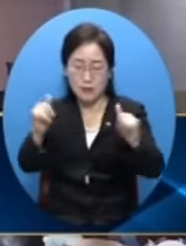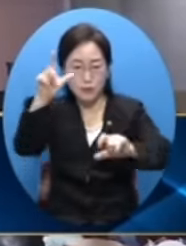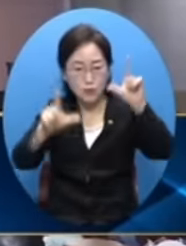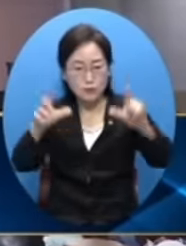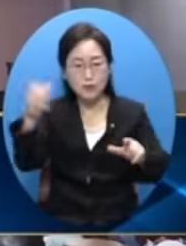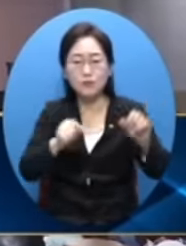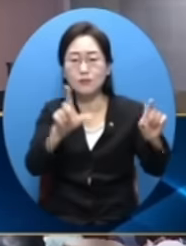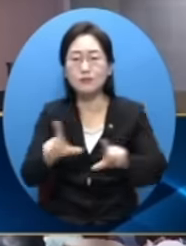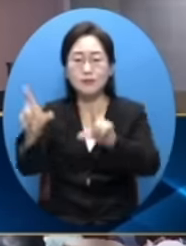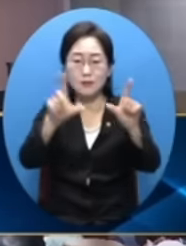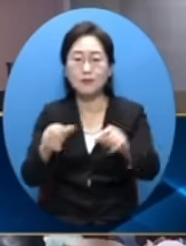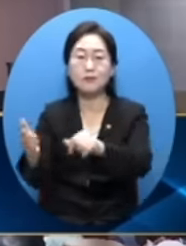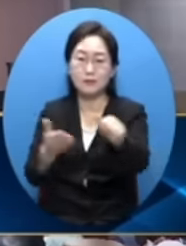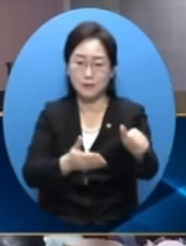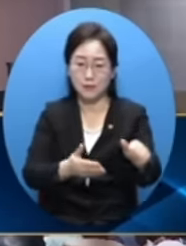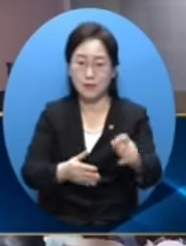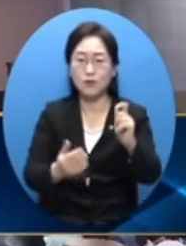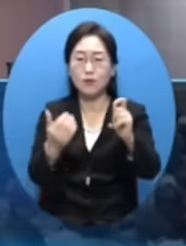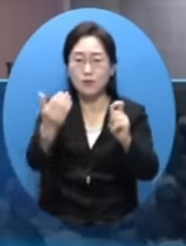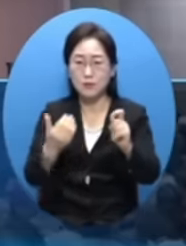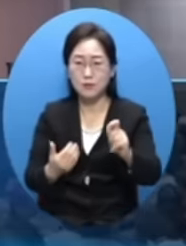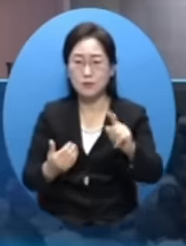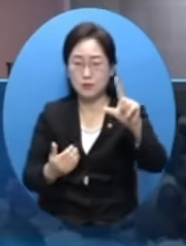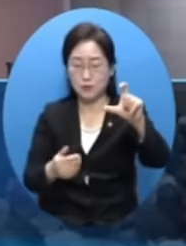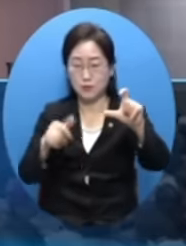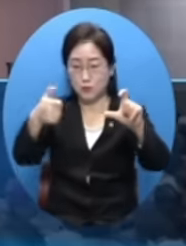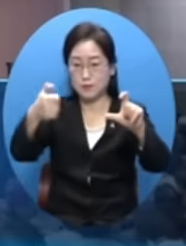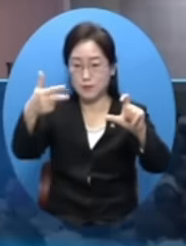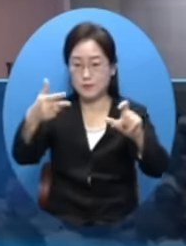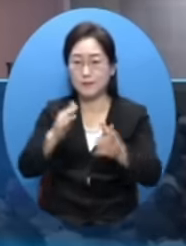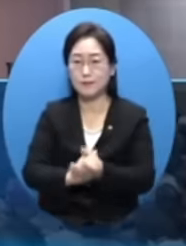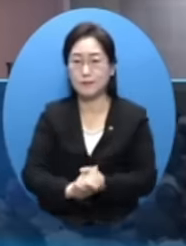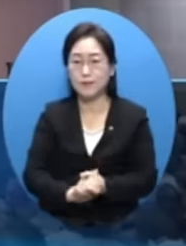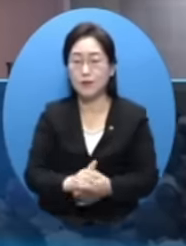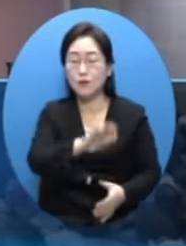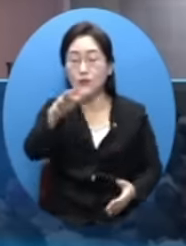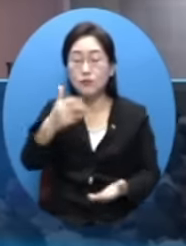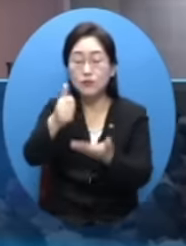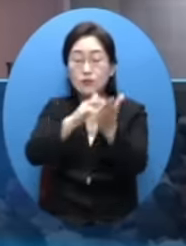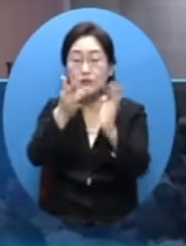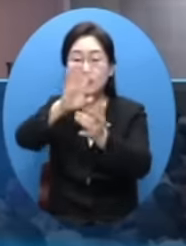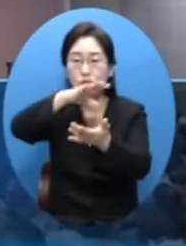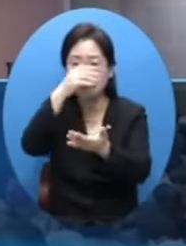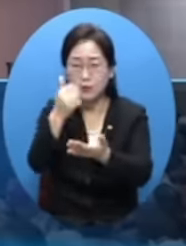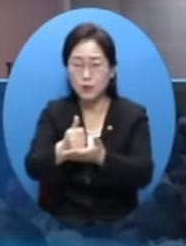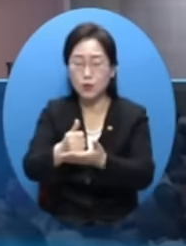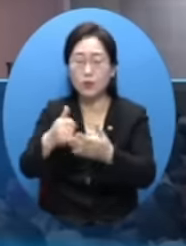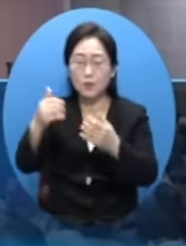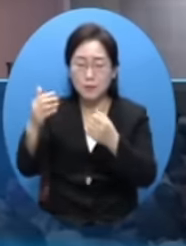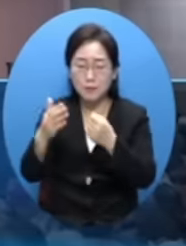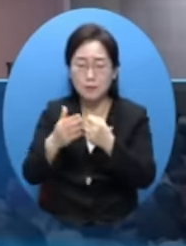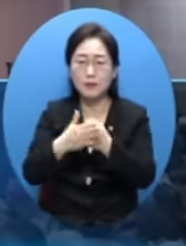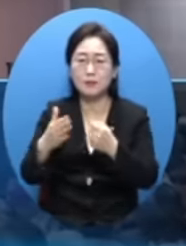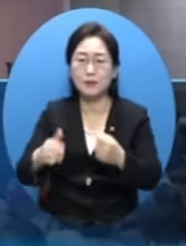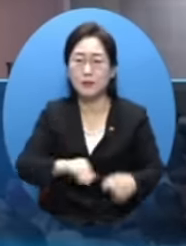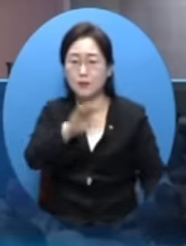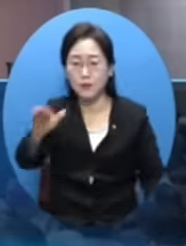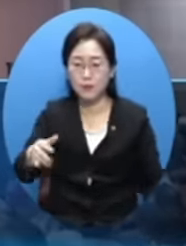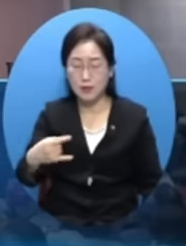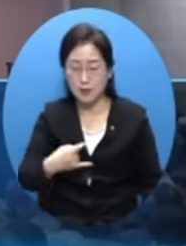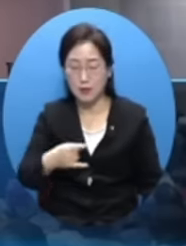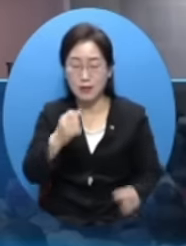되기를 바랍니다. 고린도전서 15장 57절은 이와 같이 선언합니다. 우리 주 예수 그리스도로 말미암아